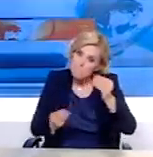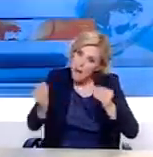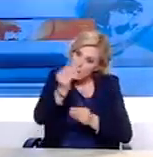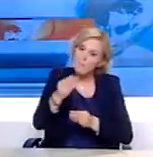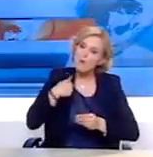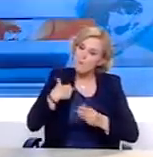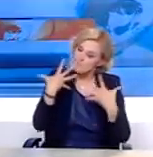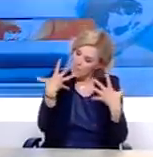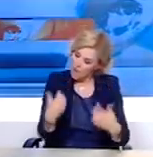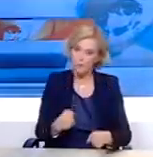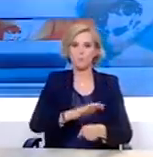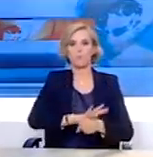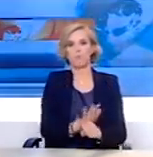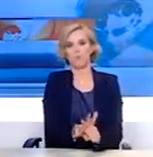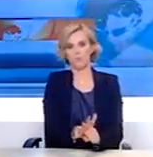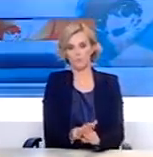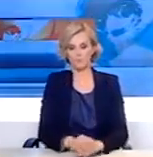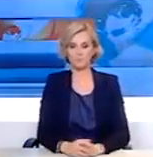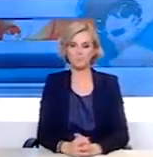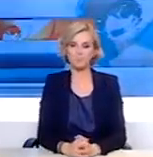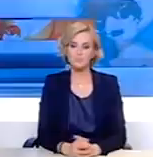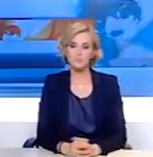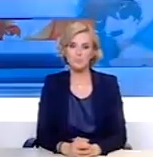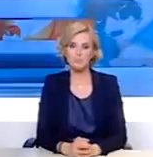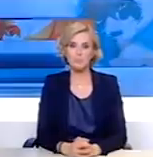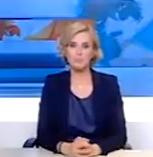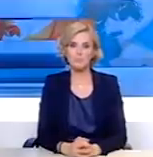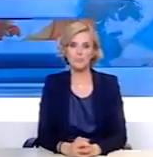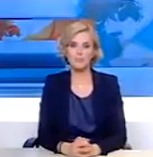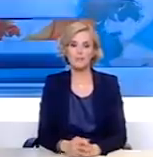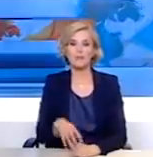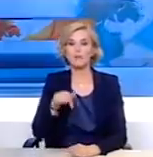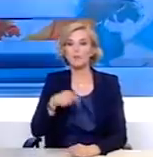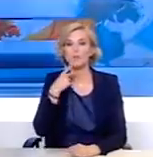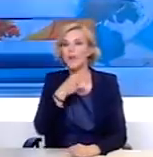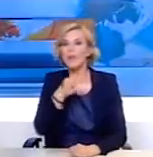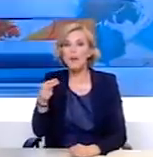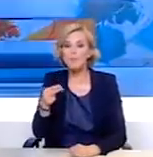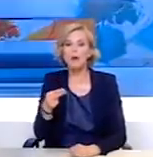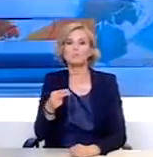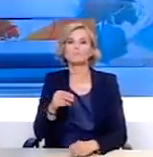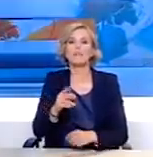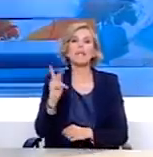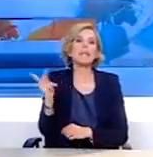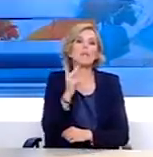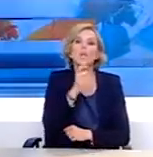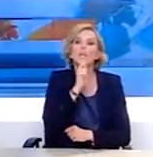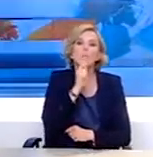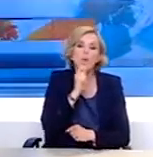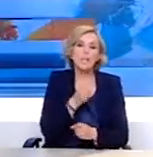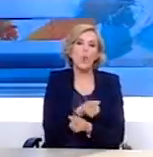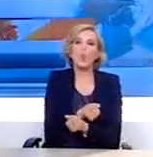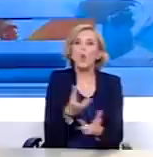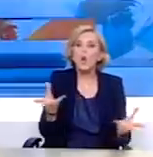αφορά την ερώτηση της δημοσιογράφου για τα clawback στα εμβόλια και την κοινωνική πολιτική, επιτρέψτε μου να